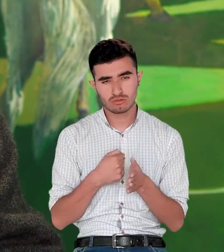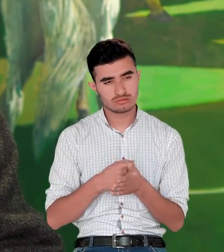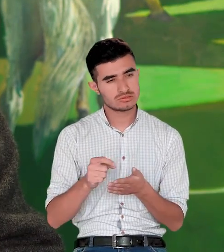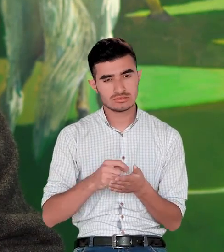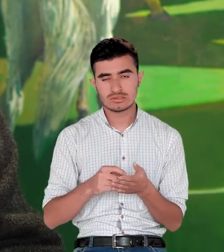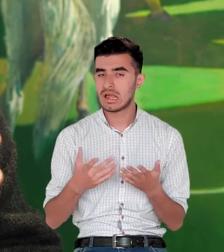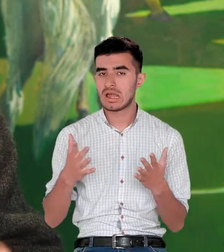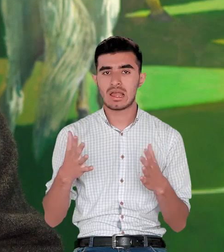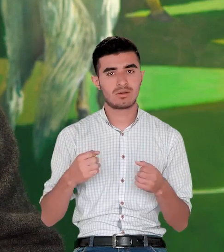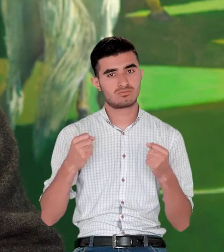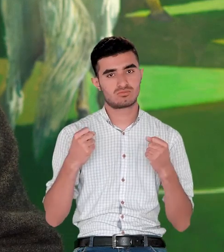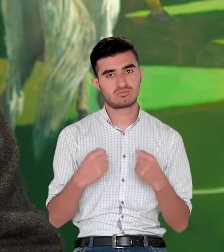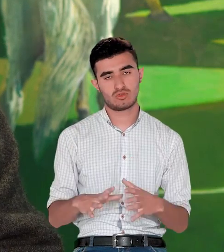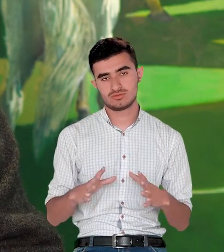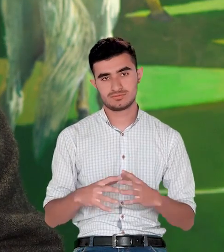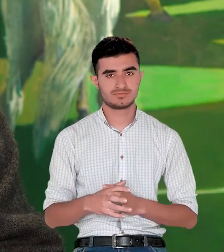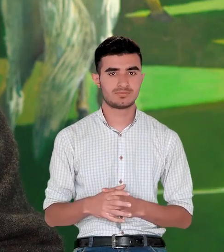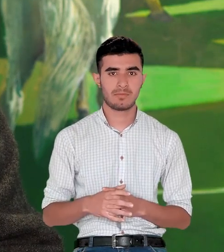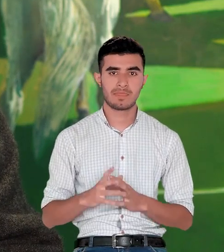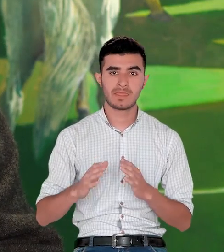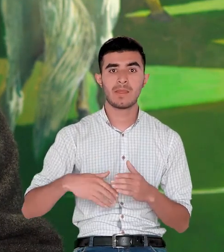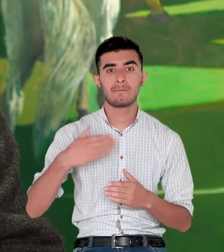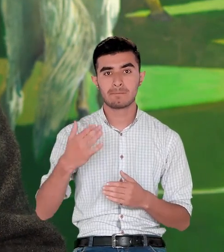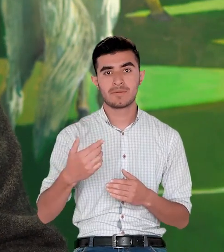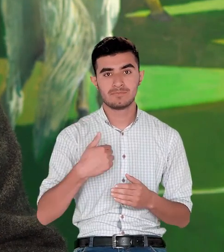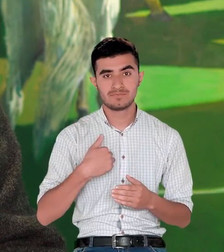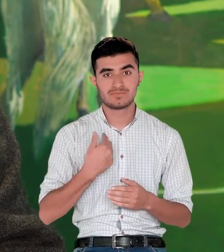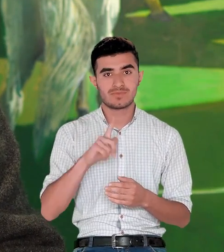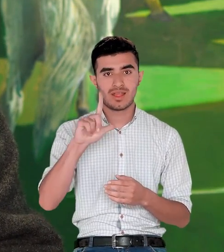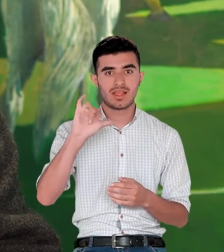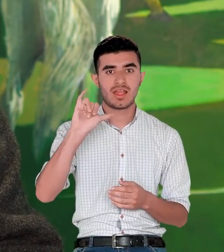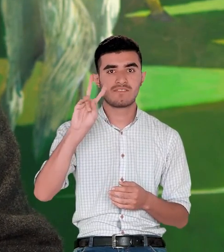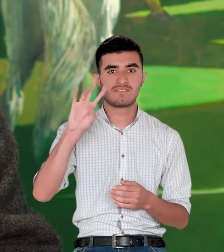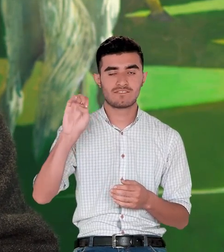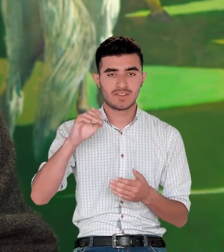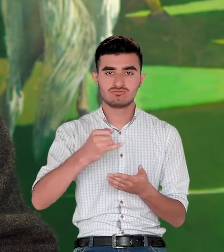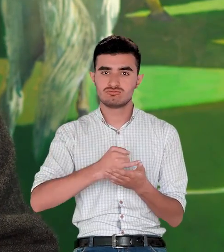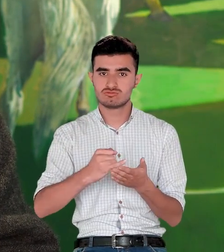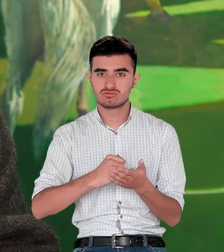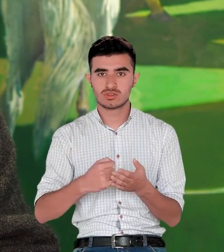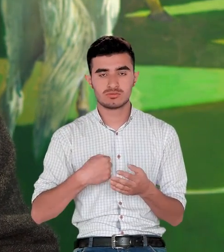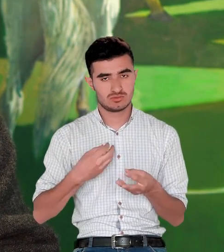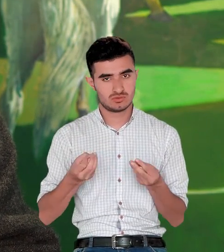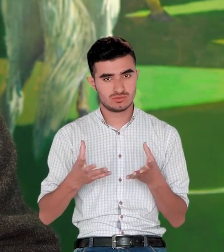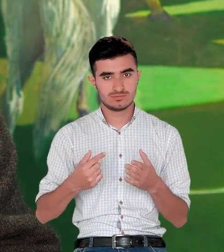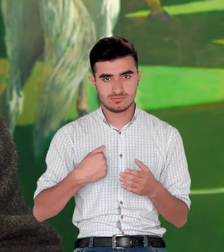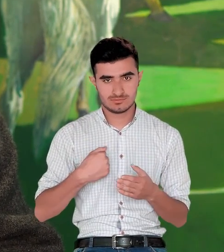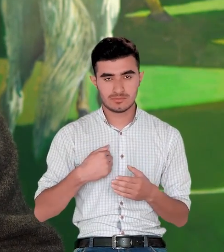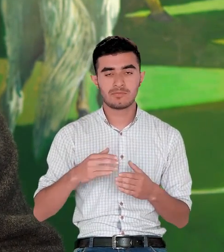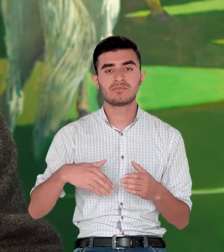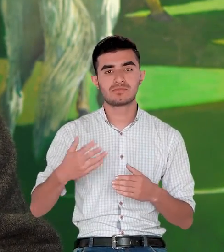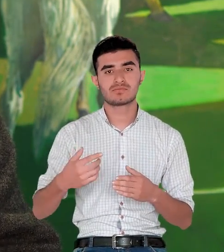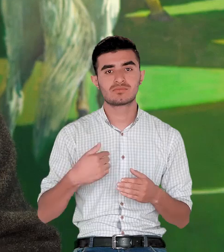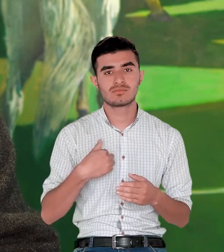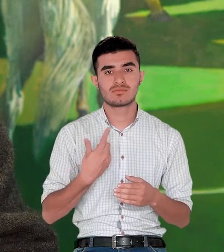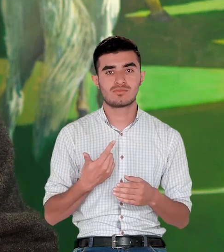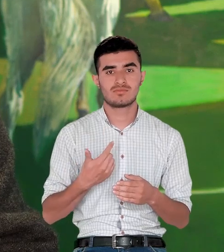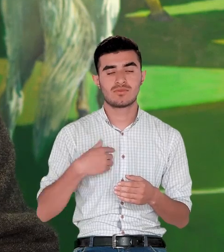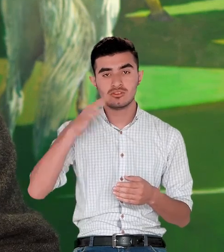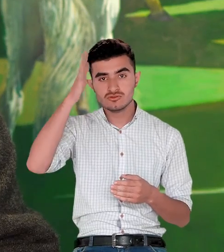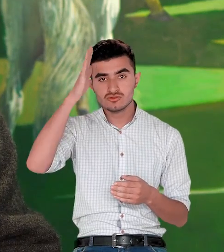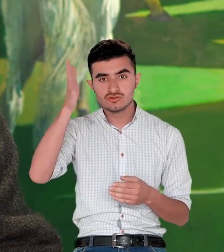شروع کی، ہے اس سے بہتر ہوا. میرے نانا جو تھے یوسف دہلوی، وہ بہت بڑے خطاط